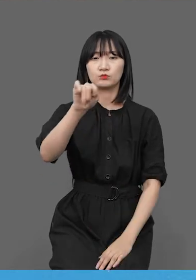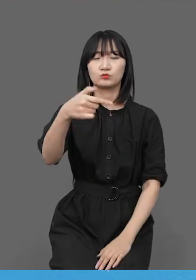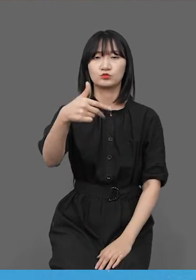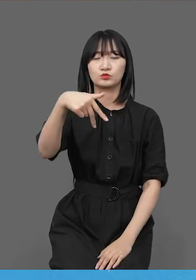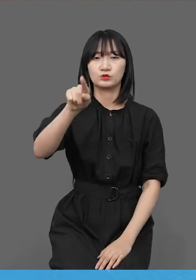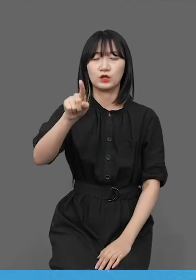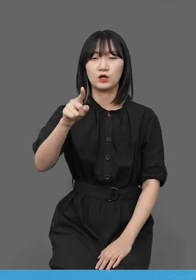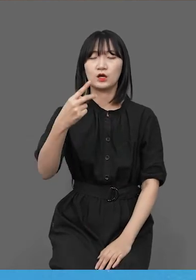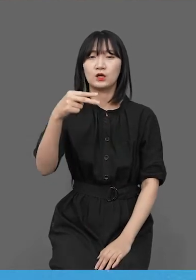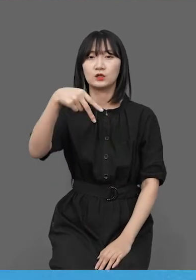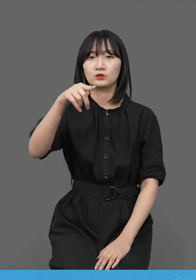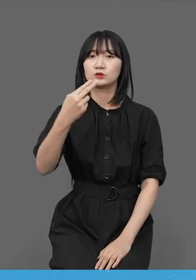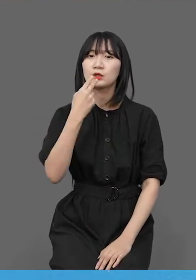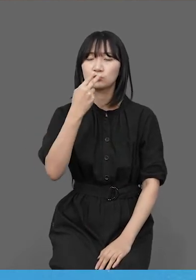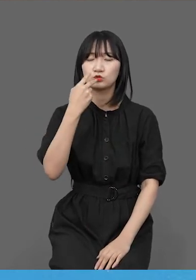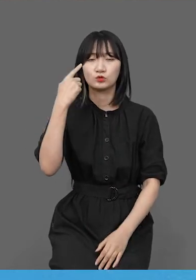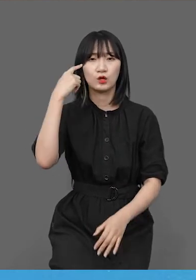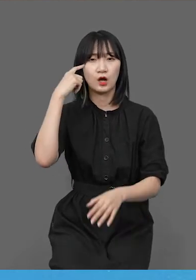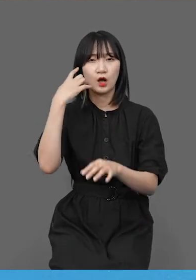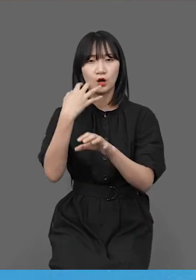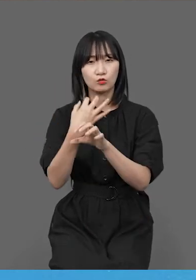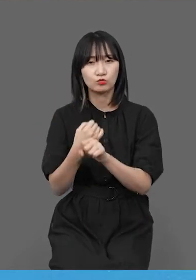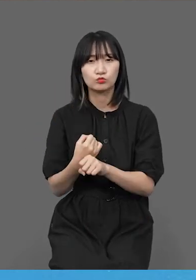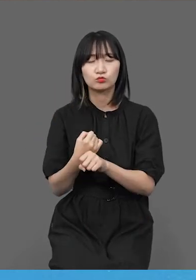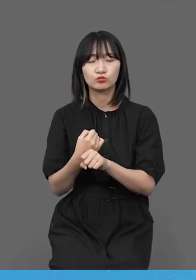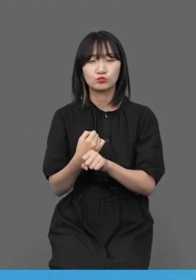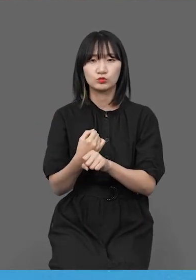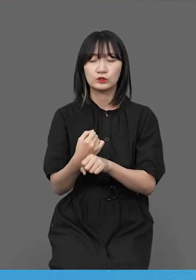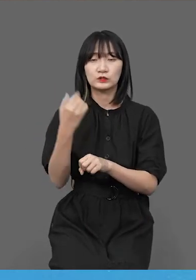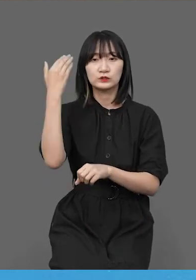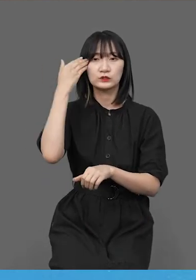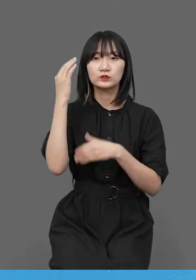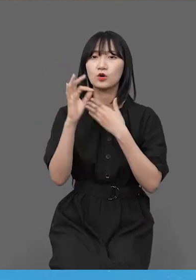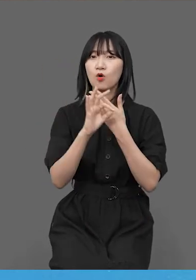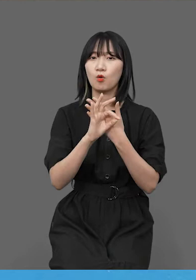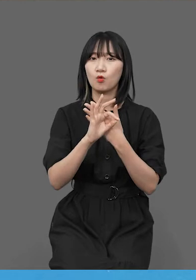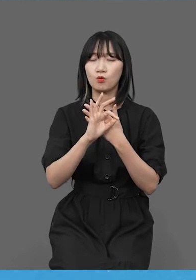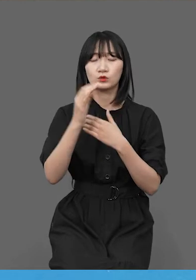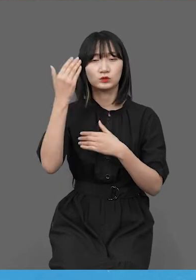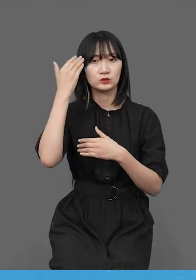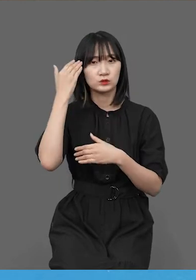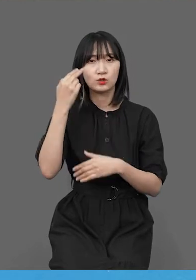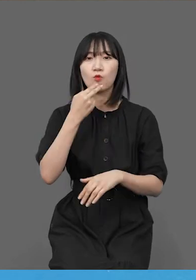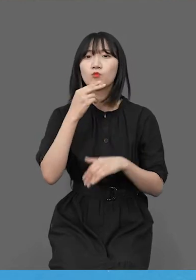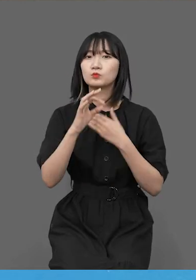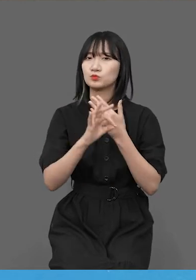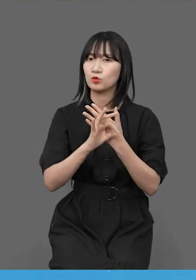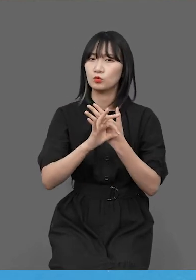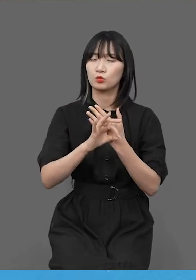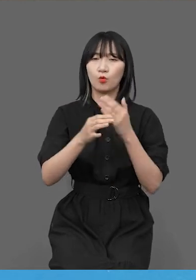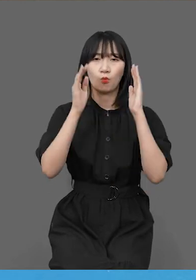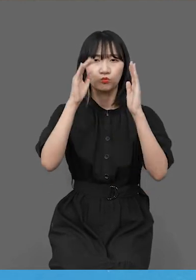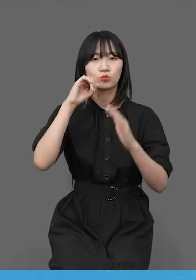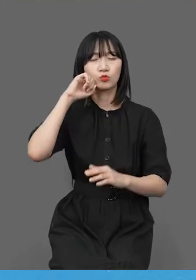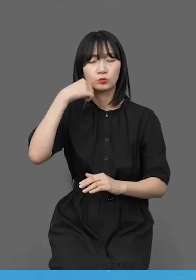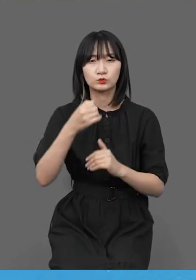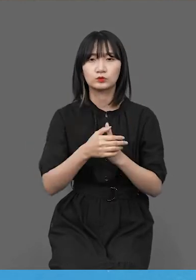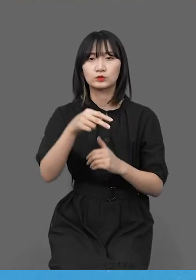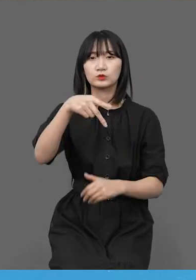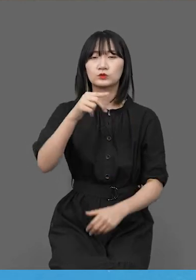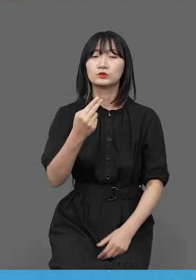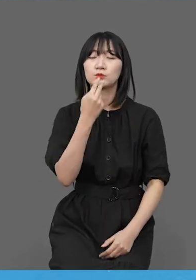지식이 없으면 지금 생화학 연구가 안 됩니다. 그래서 생물학의 아주 발전된 그